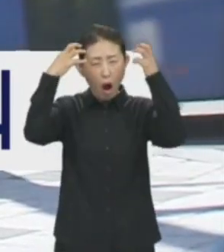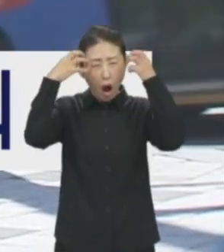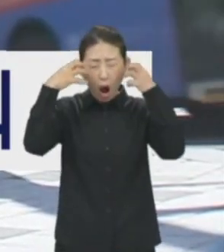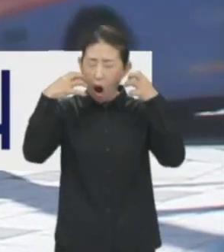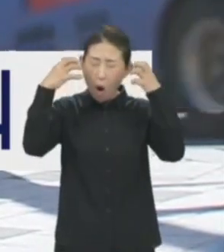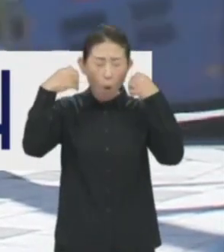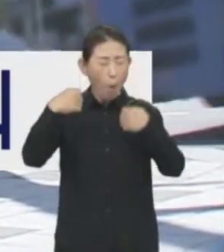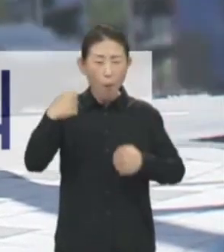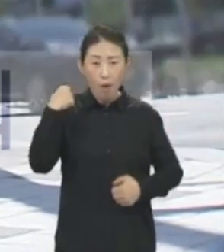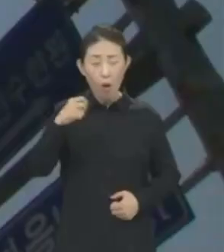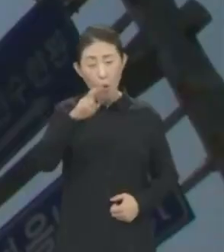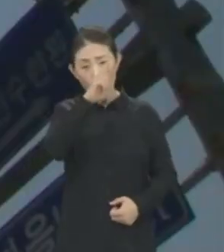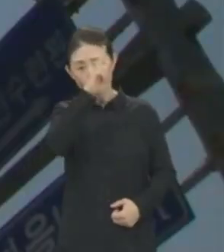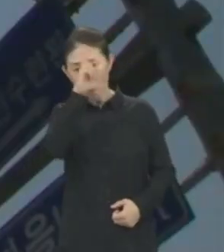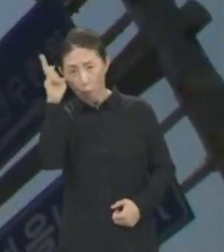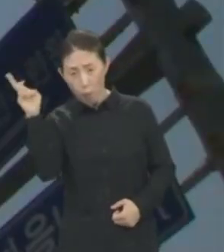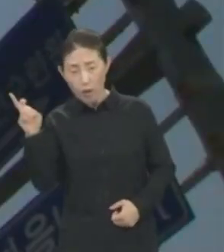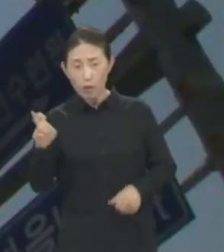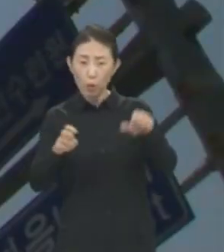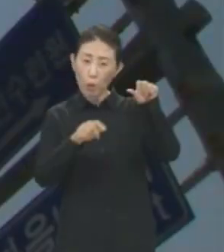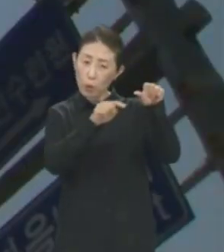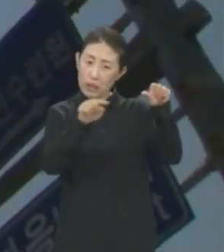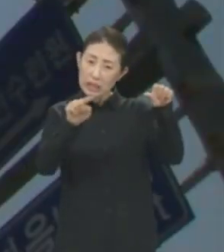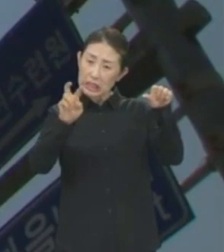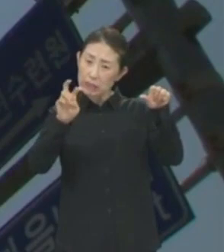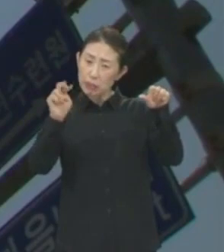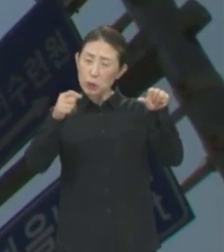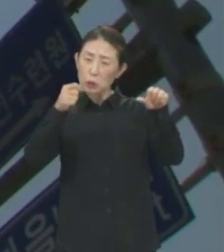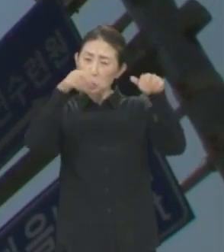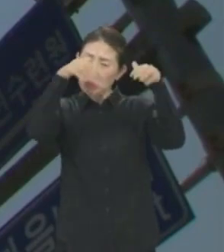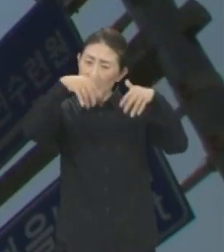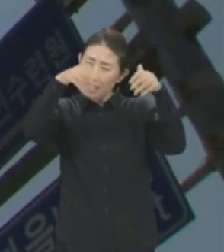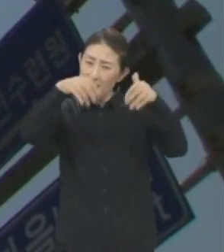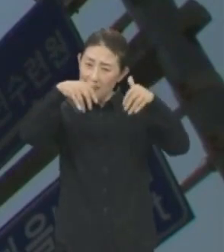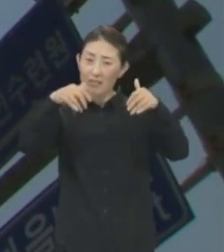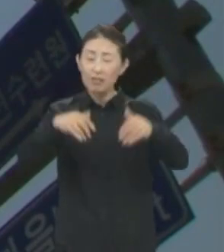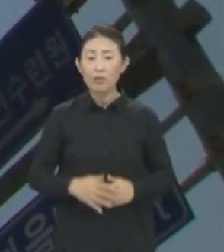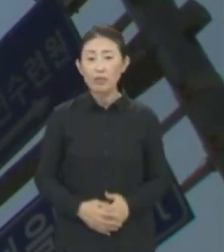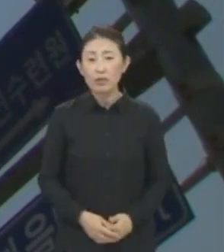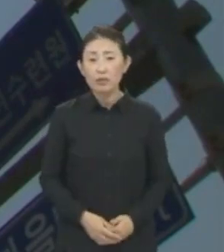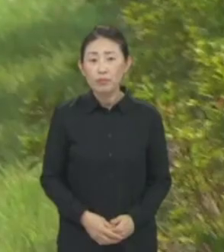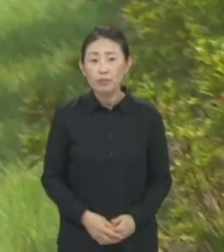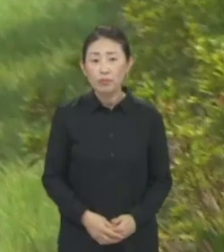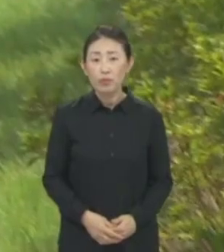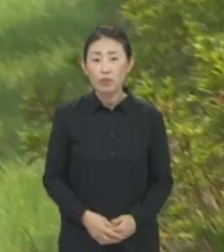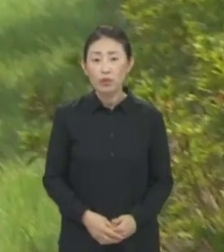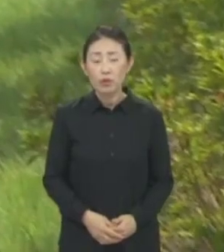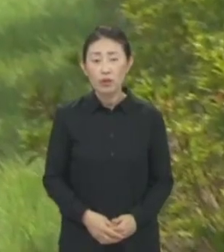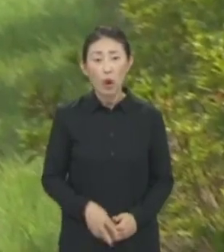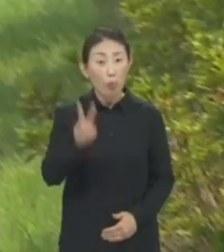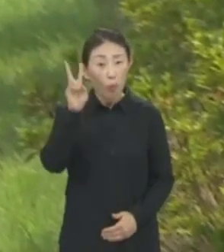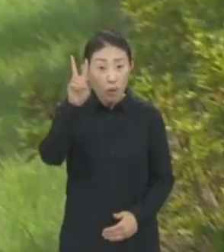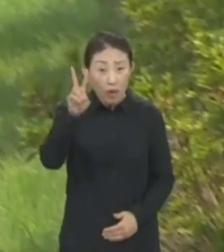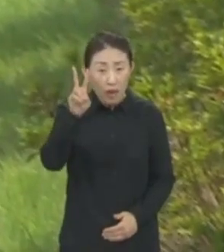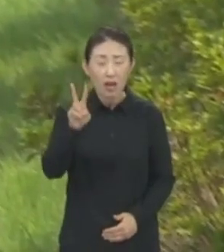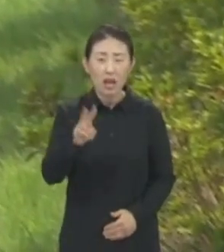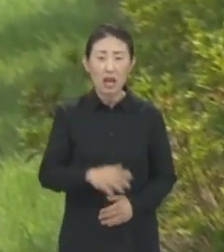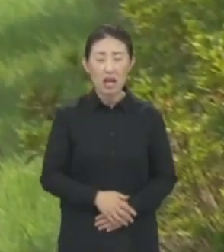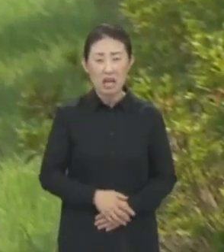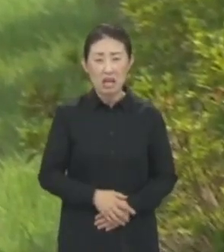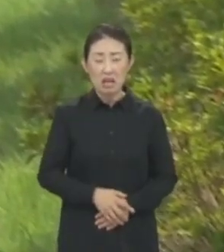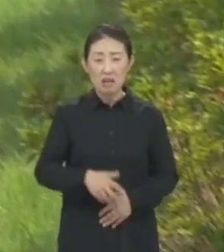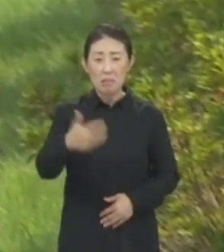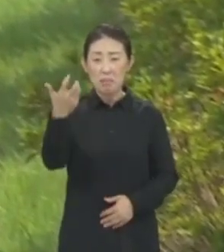계속되고 오후부터 5에서 20mm 소나기가 내리겠습니다 기상청은 모래부터 최고